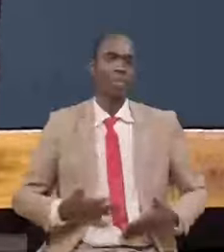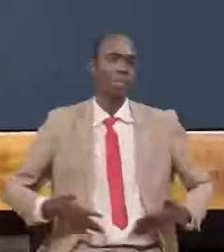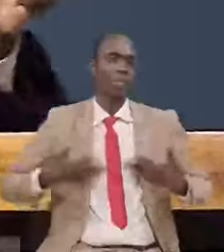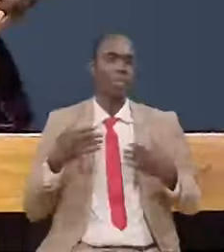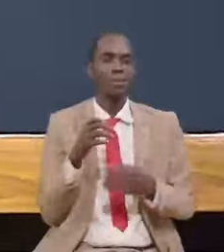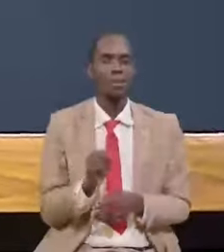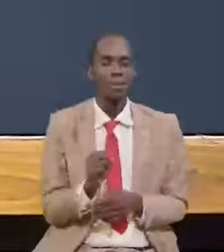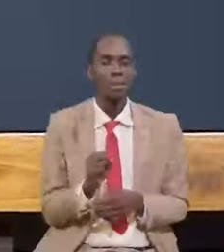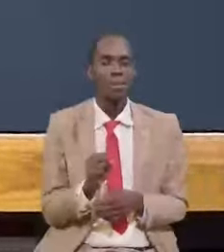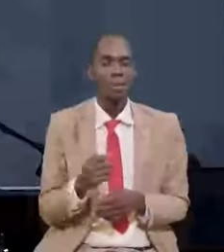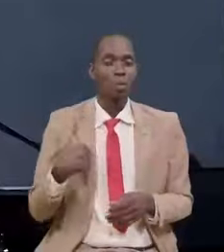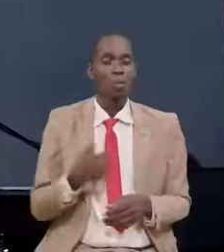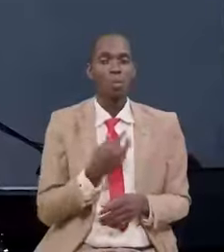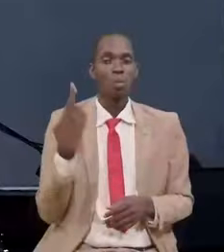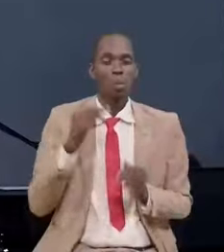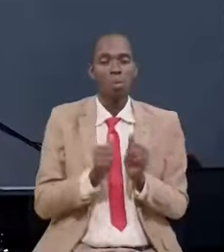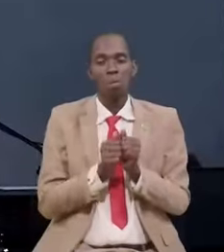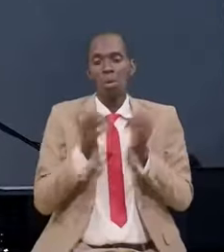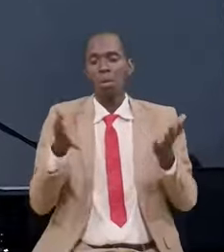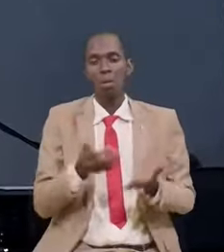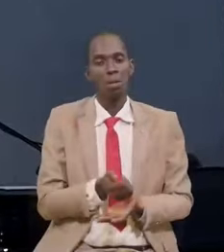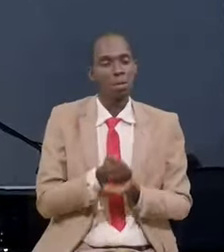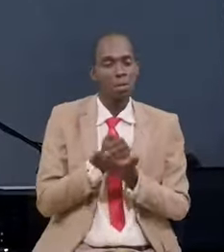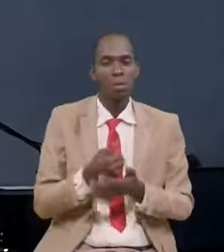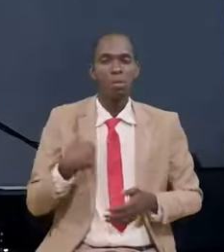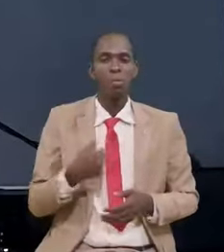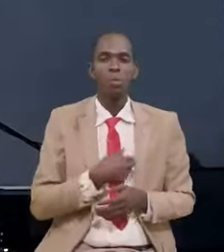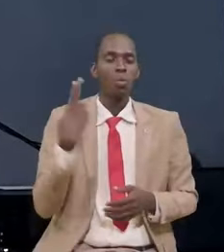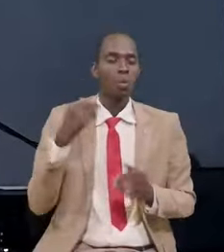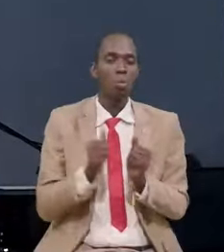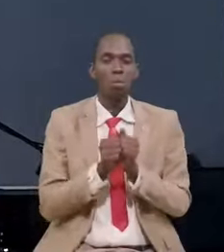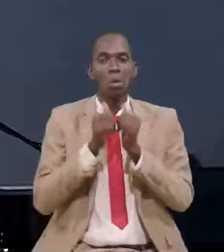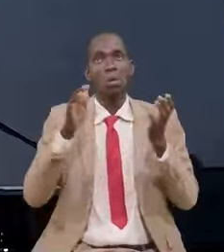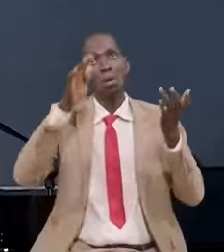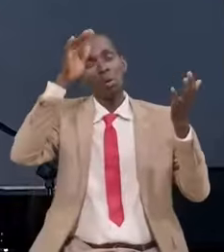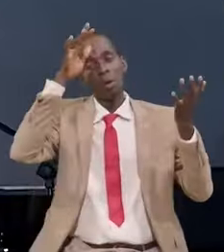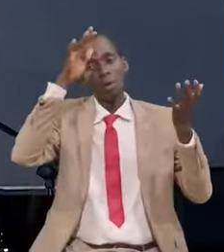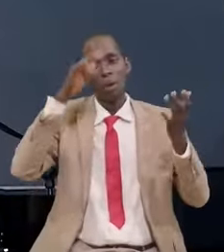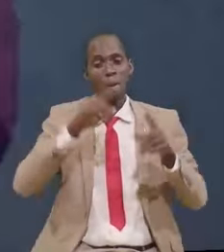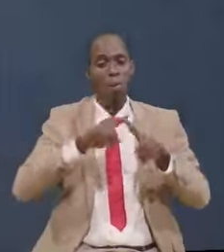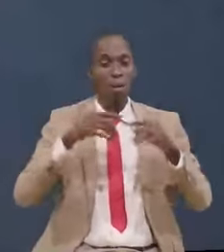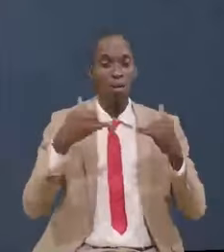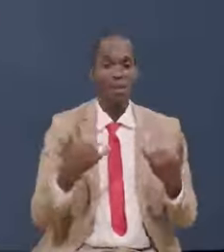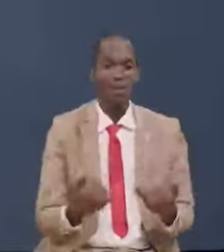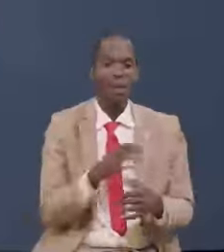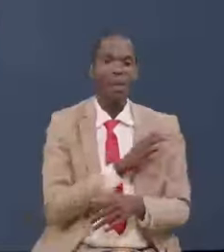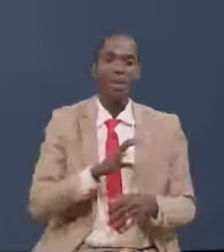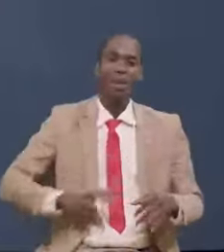Nous étions désespérés. Nous étions sans espoir. Maintenant, Christ est venu.